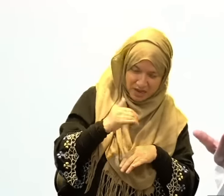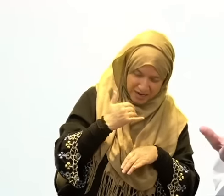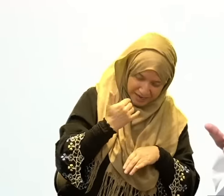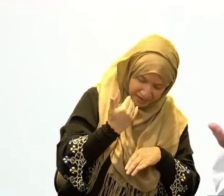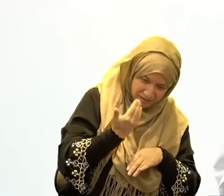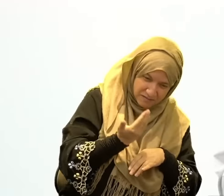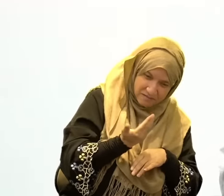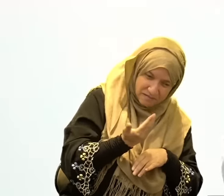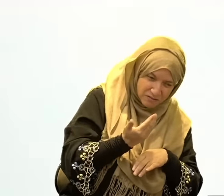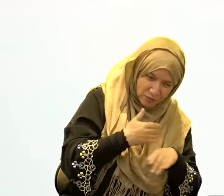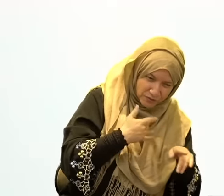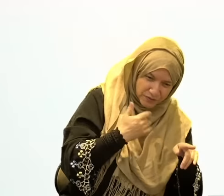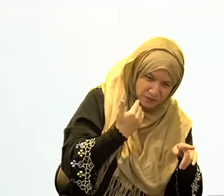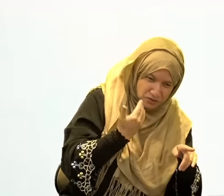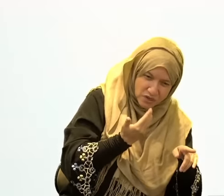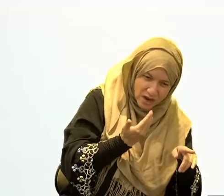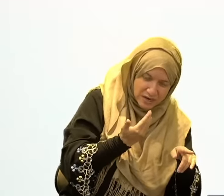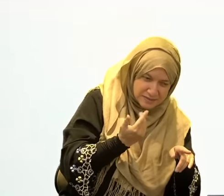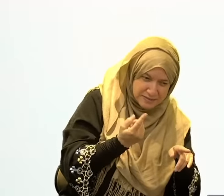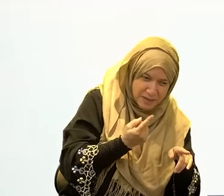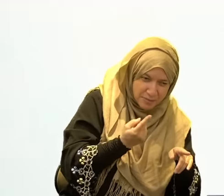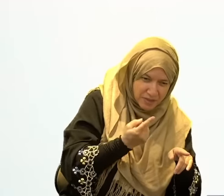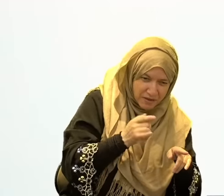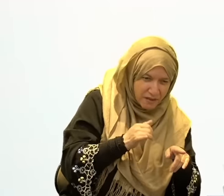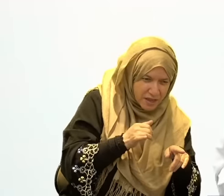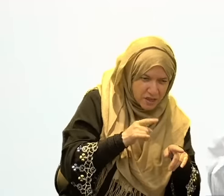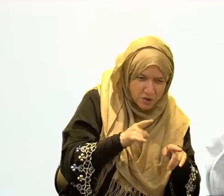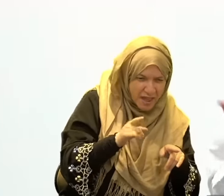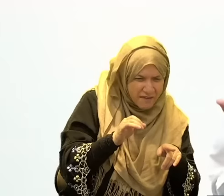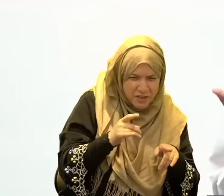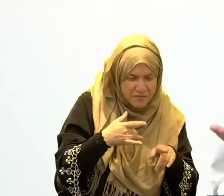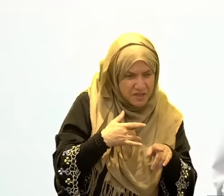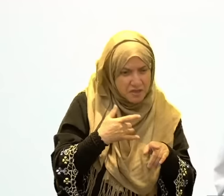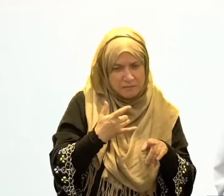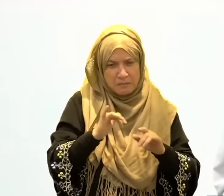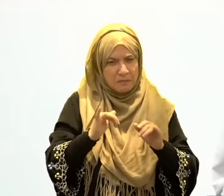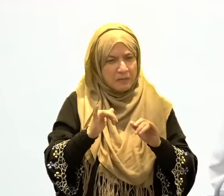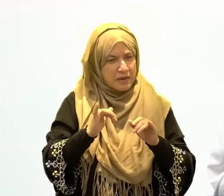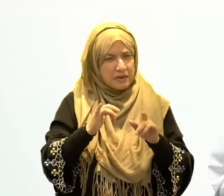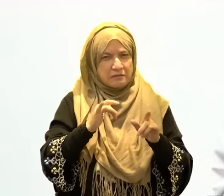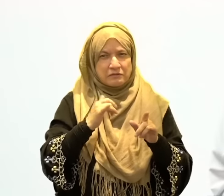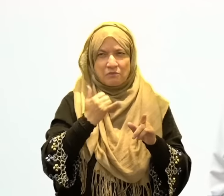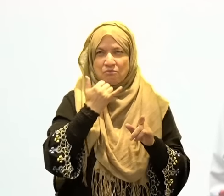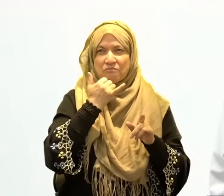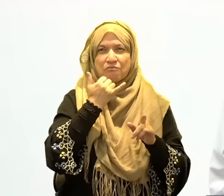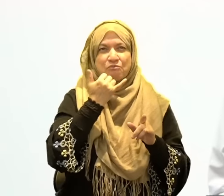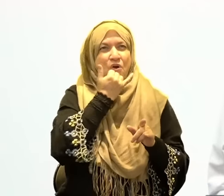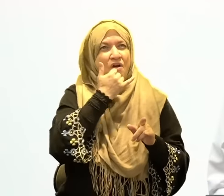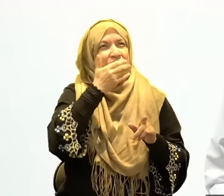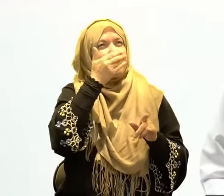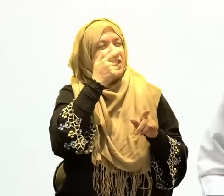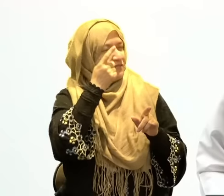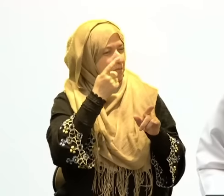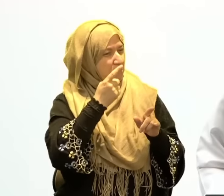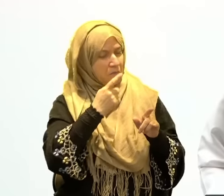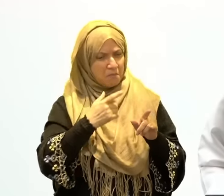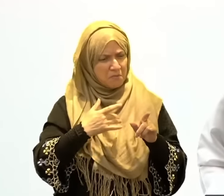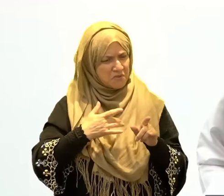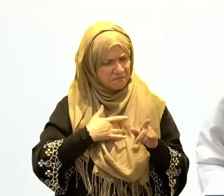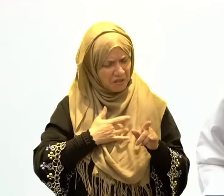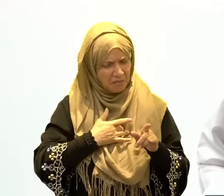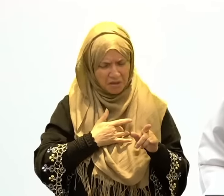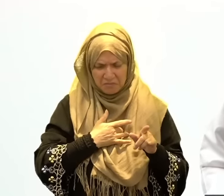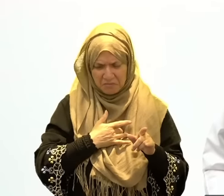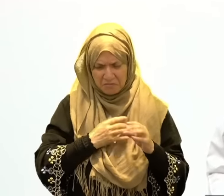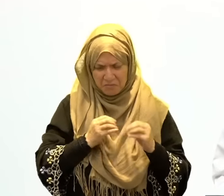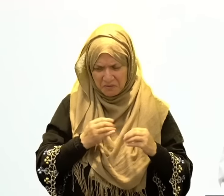front of me. Why would you hide it from the creation and then feel proud of it in front of me? Now granted here, the Prophet ﷺ